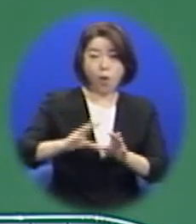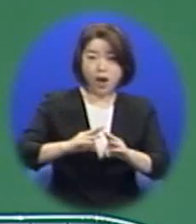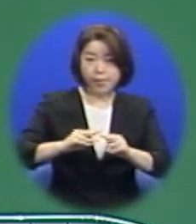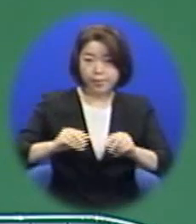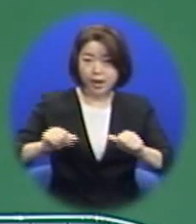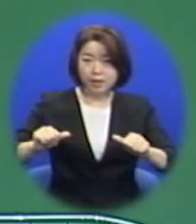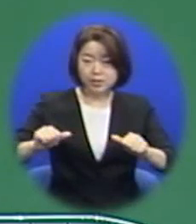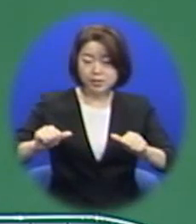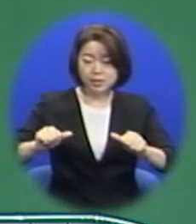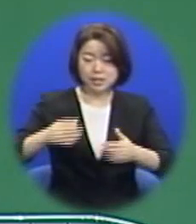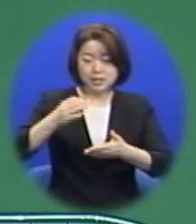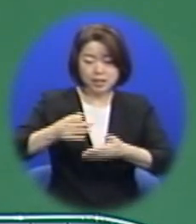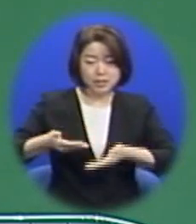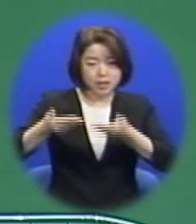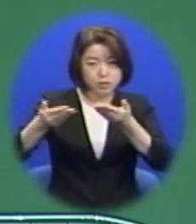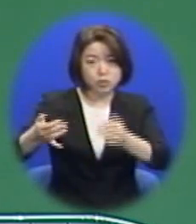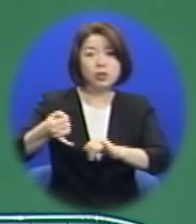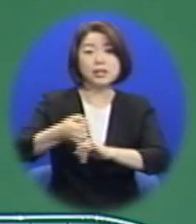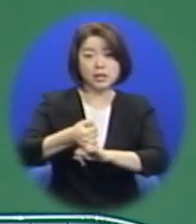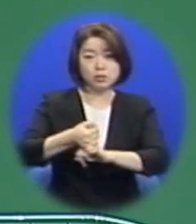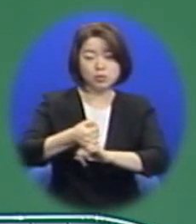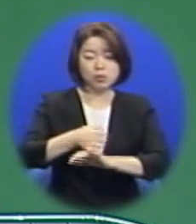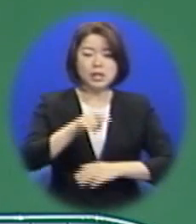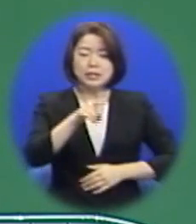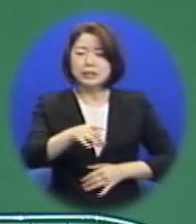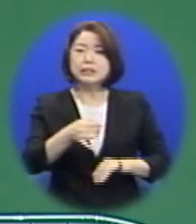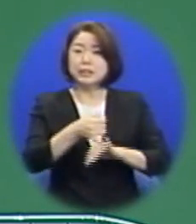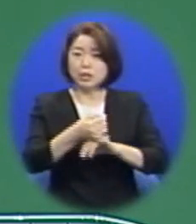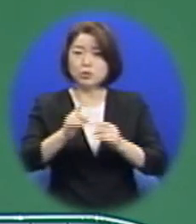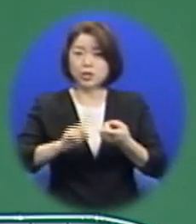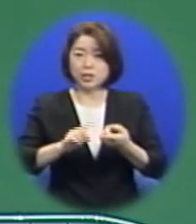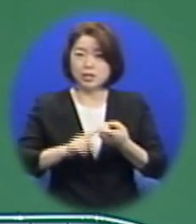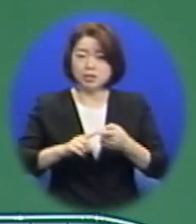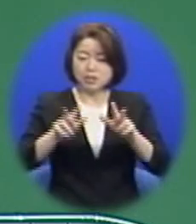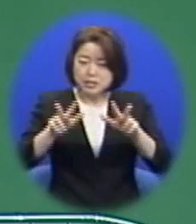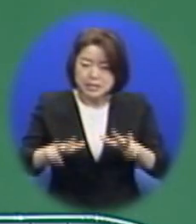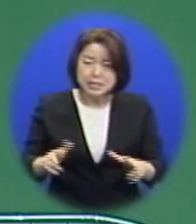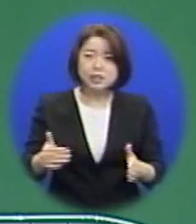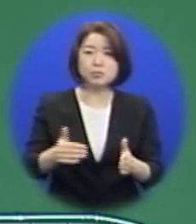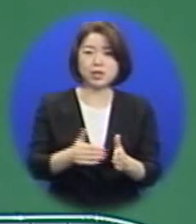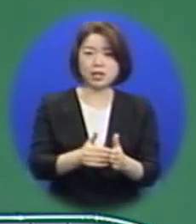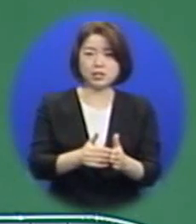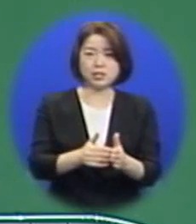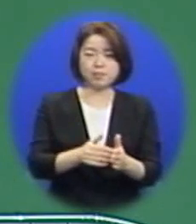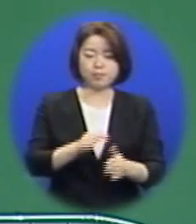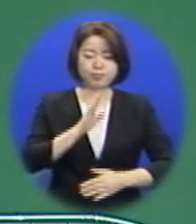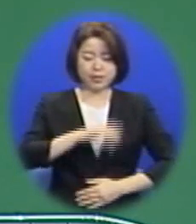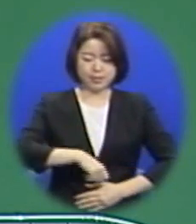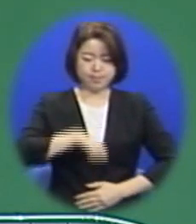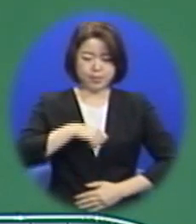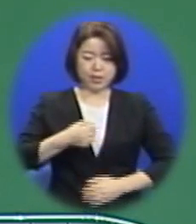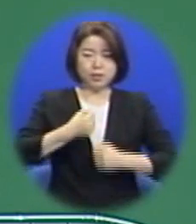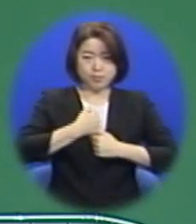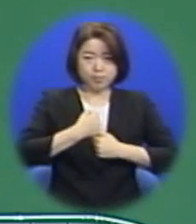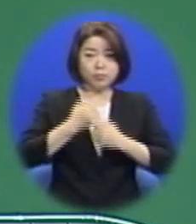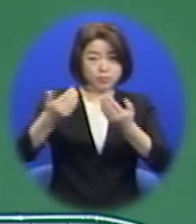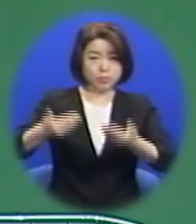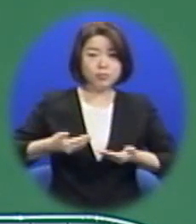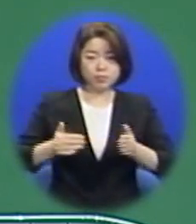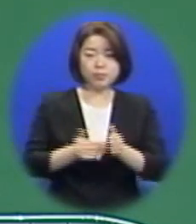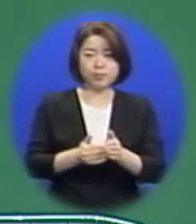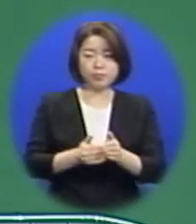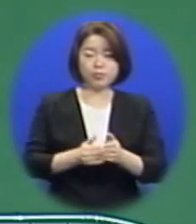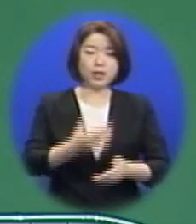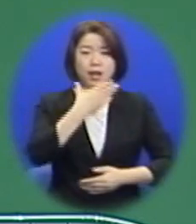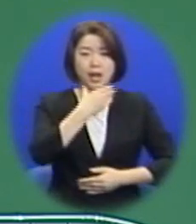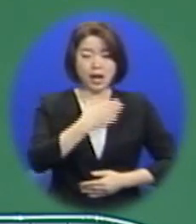기업으로 약속하셨습니다. 그리고 하나님은 그 약속을 지금까지 신실하게 지키셨습니다. 아브라함과